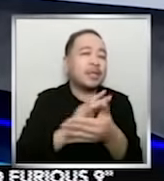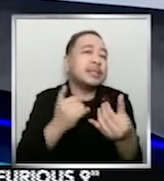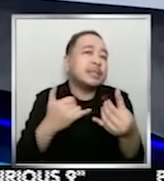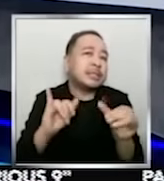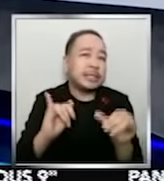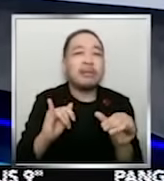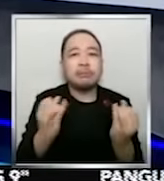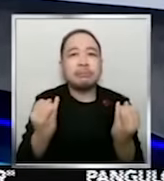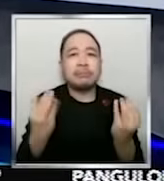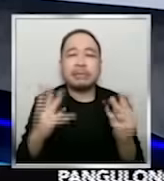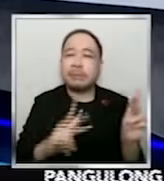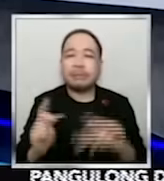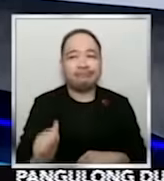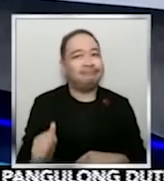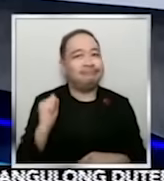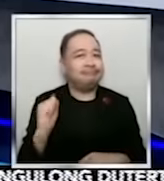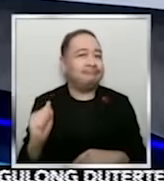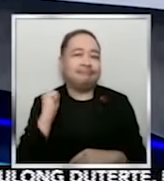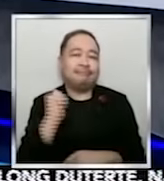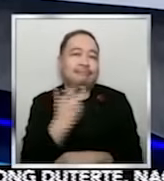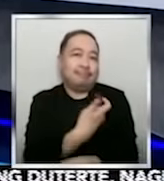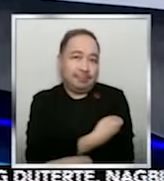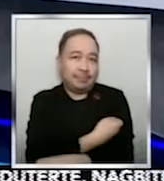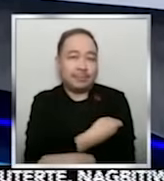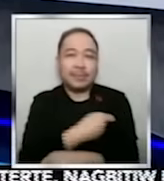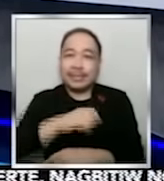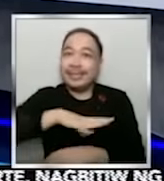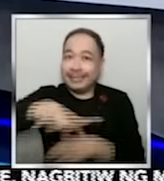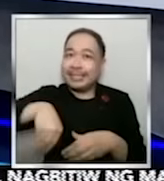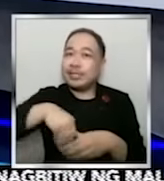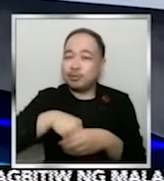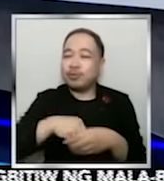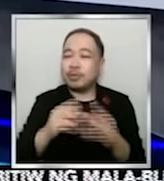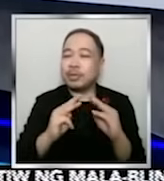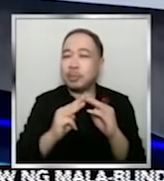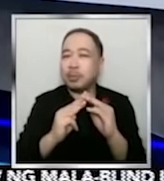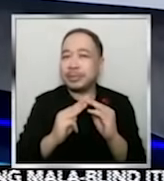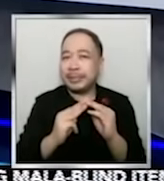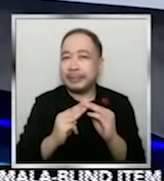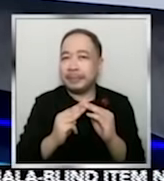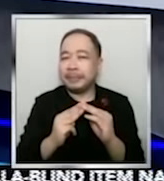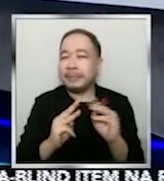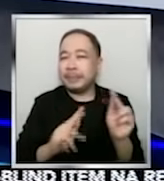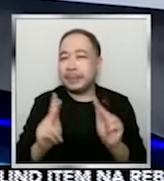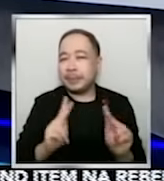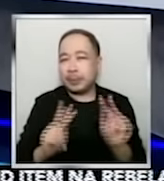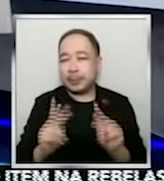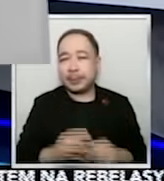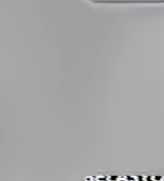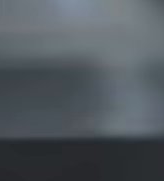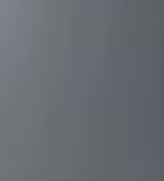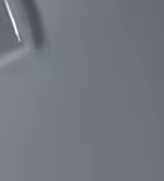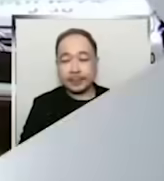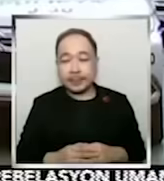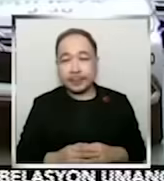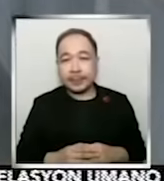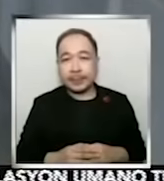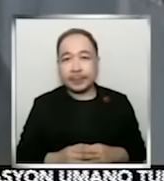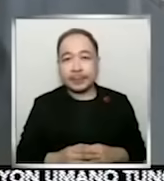sa bakuna kabilang ang ilan nating kababayang Muslim. At yan po ang tinutukan ni Mariz Umali.